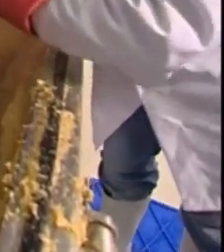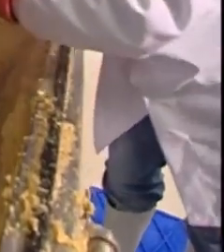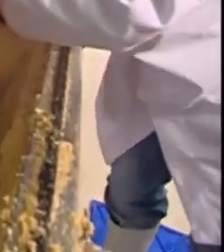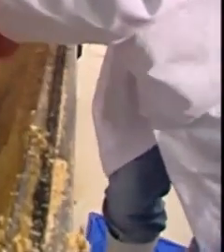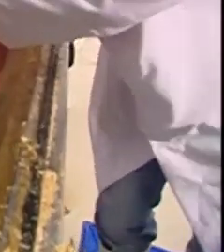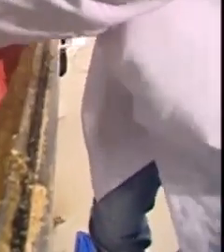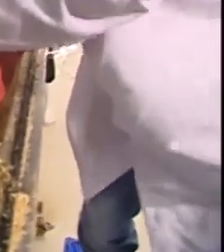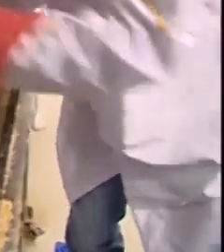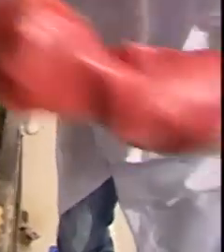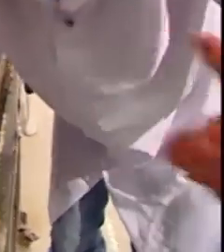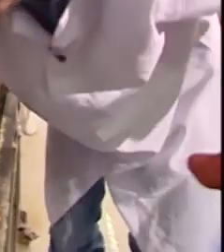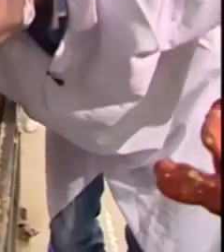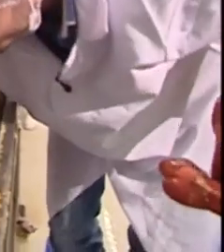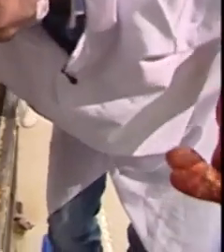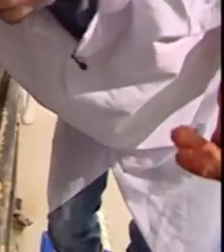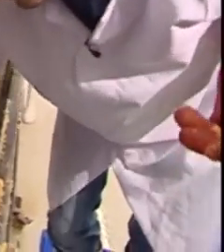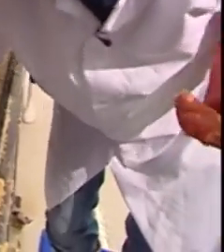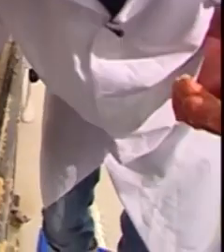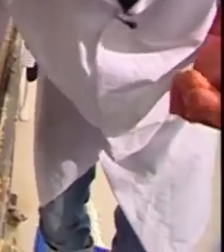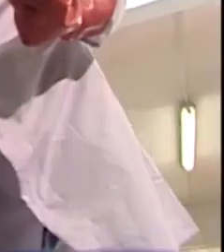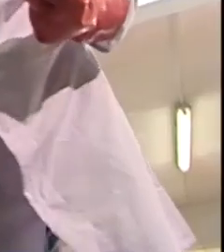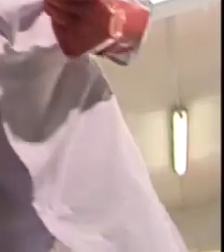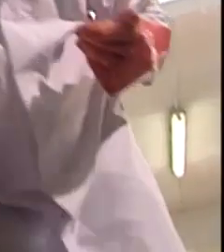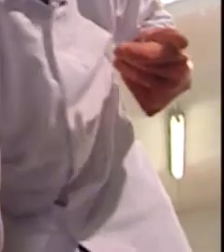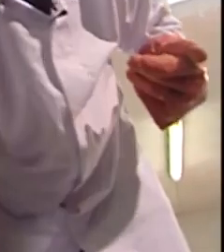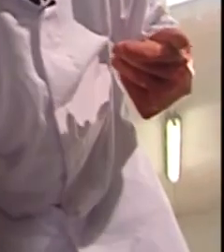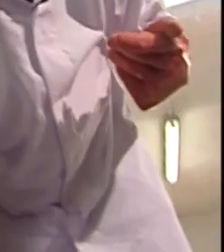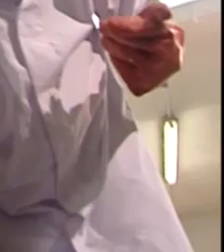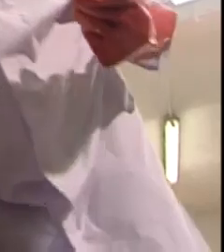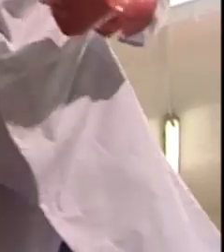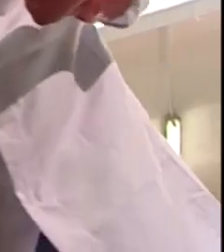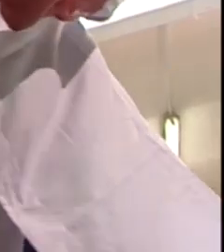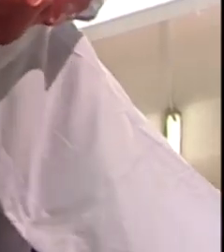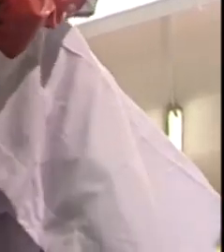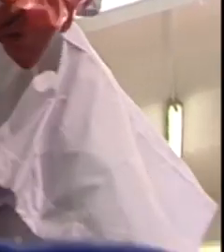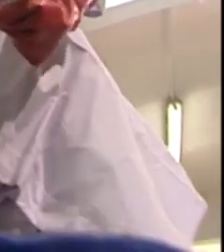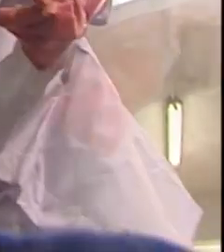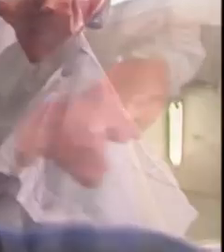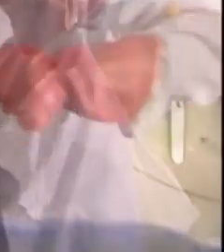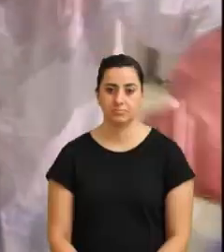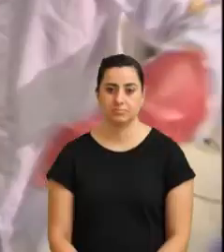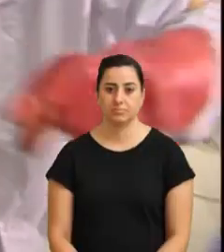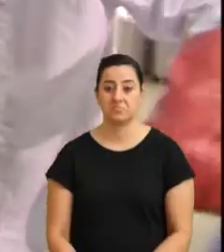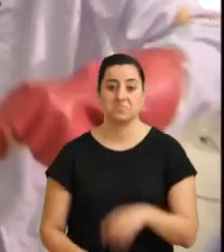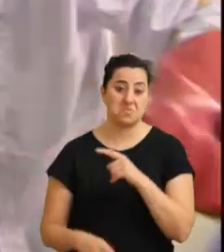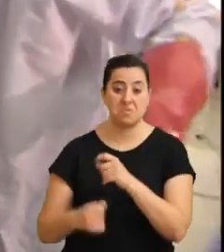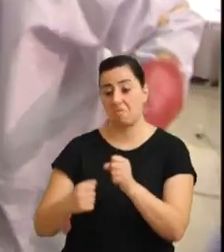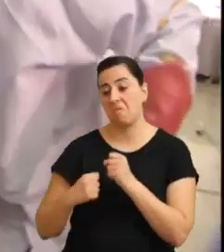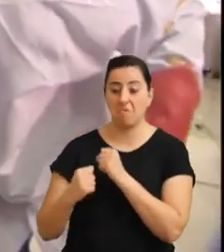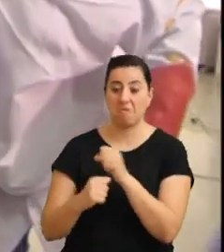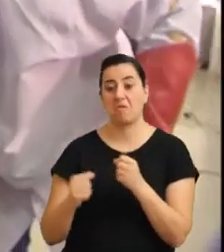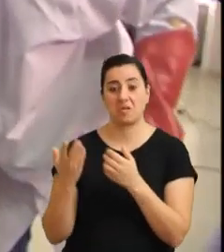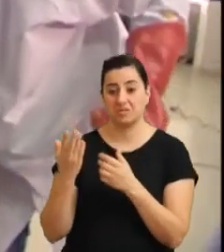bidonun içine attı. Eğilmiş çalışırken beyaz önlüğünün kolu kenarlara sürülüp kirleniyor. Pelin Hanım orada öyle